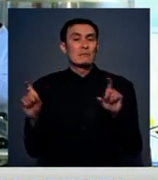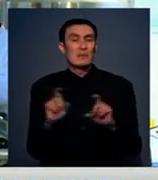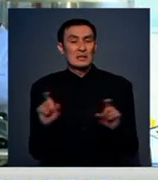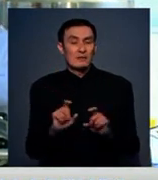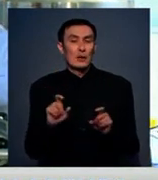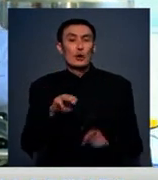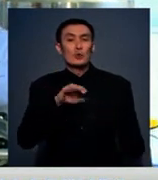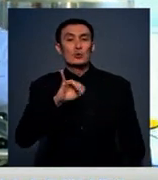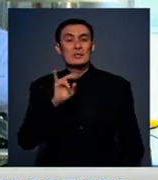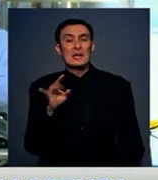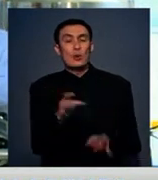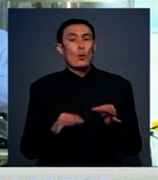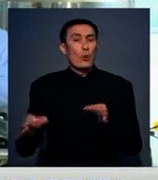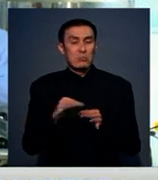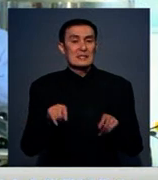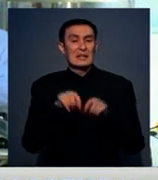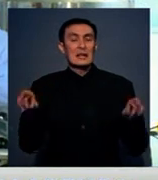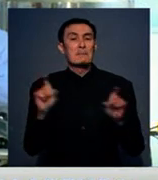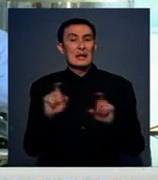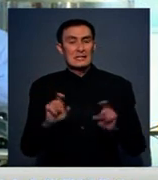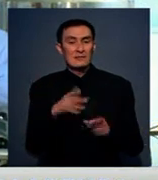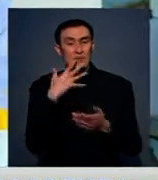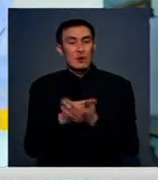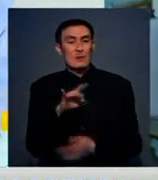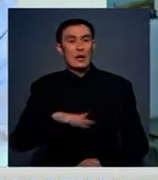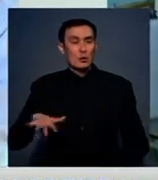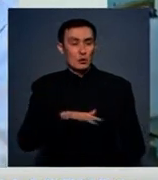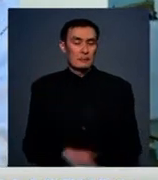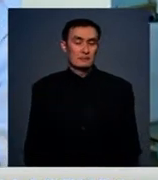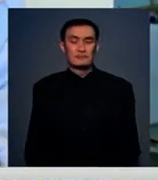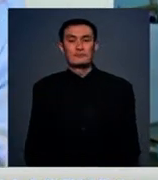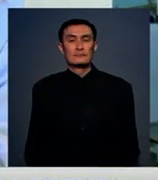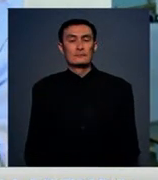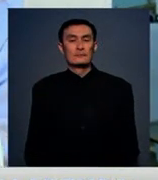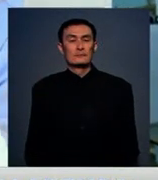дома Туркестанской области. Открыли магазин у себя в районе.